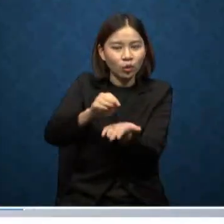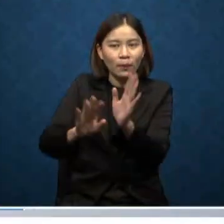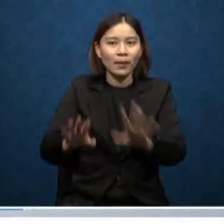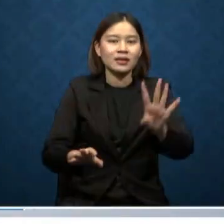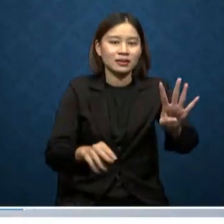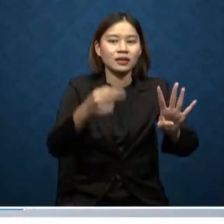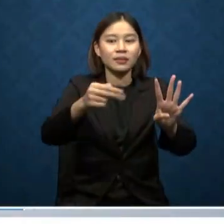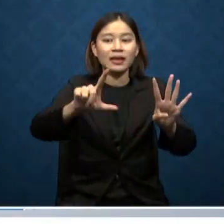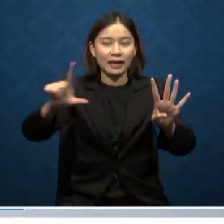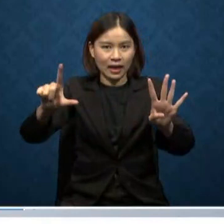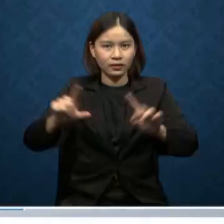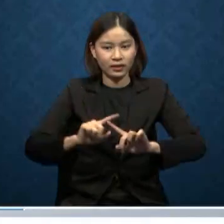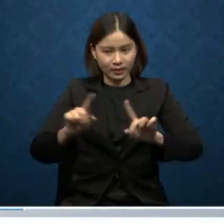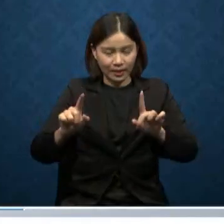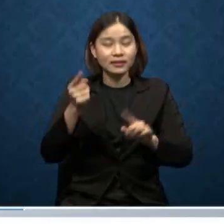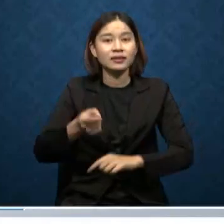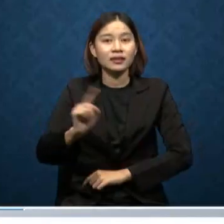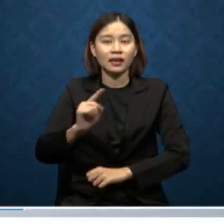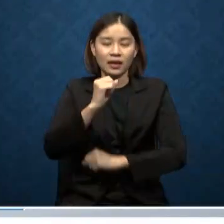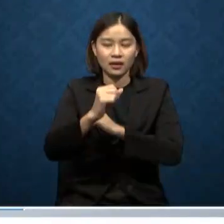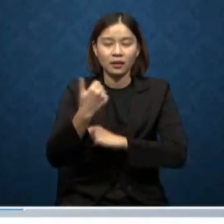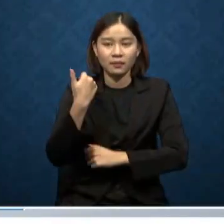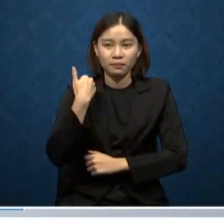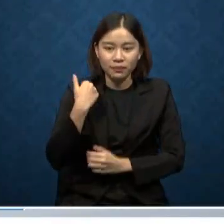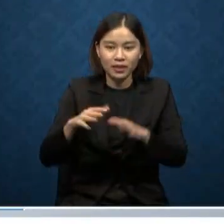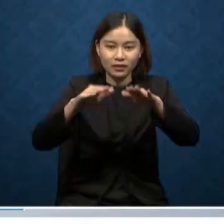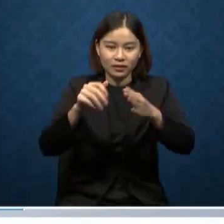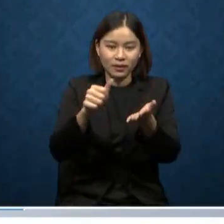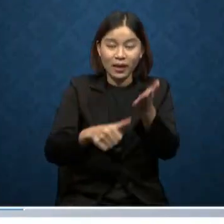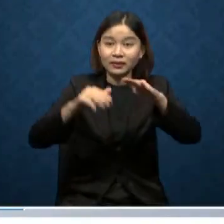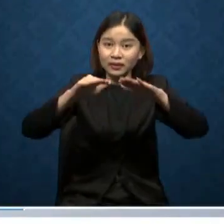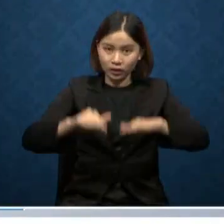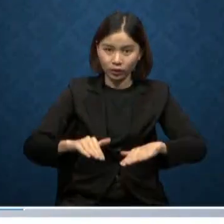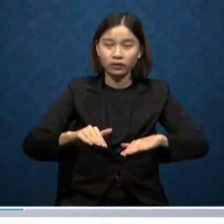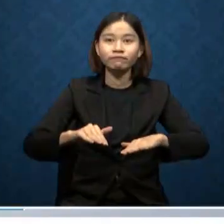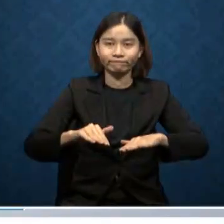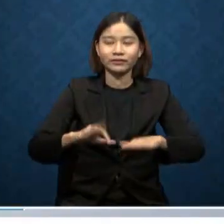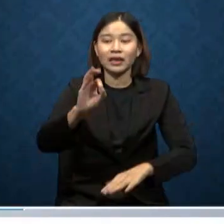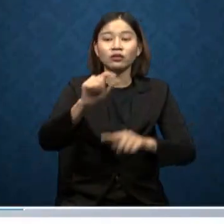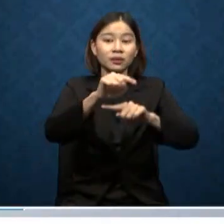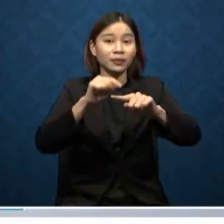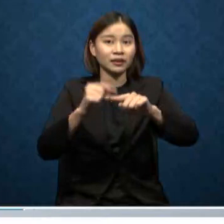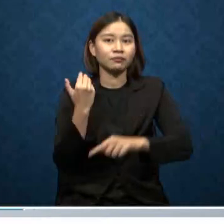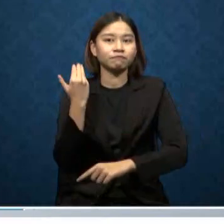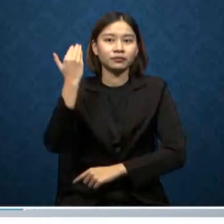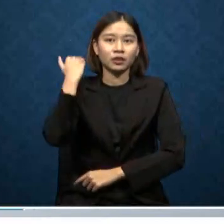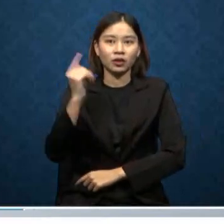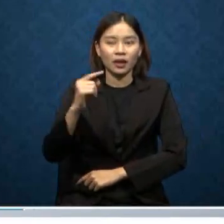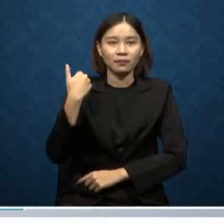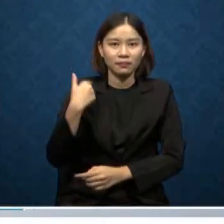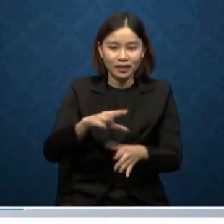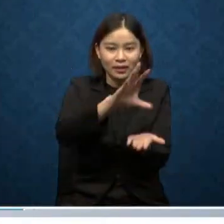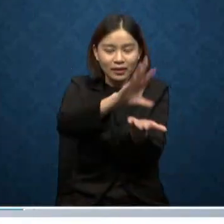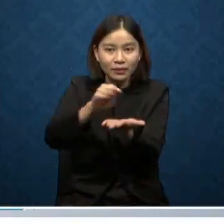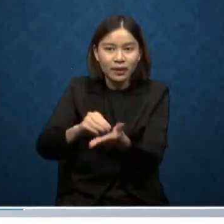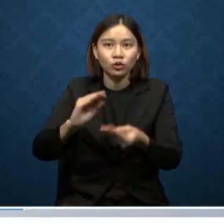40,000 ลานบาทครับแต่ในขอเทศจริเมื่อมีการปรับรถเรื่องของอัตราภาษีลง 90% ในช่งนั้นมีการจัดเก็